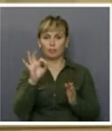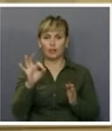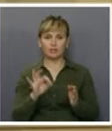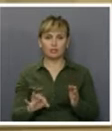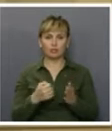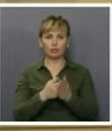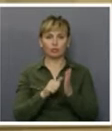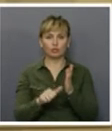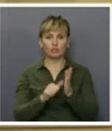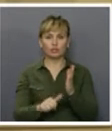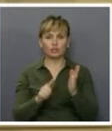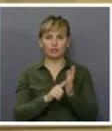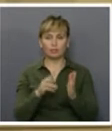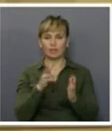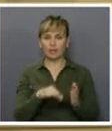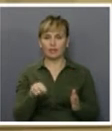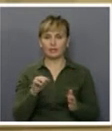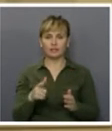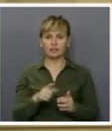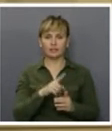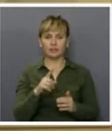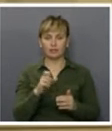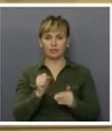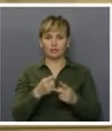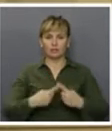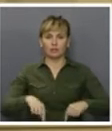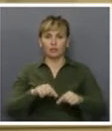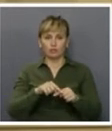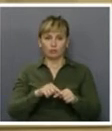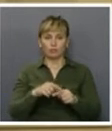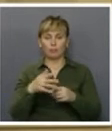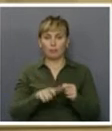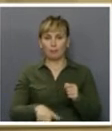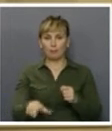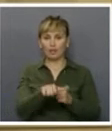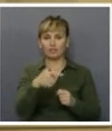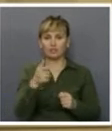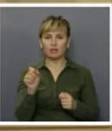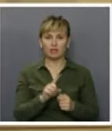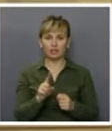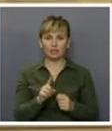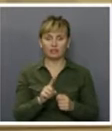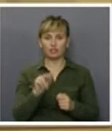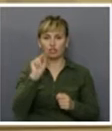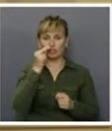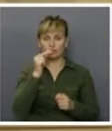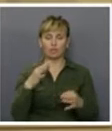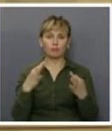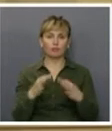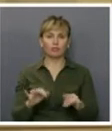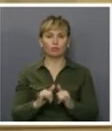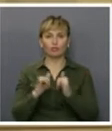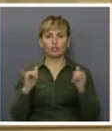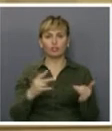86,4% до 67 миллиардов тенге. Запуск участка Бейнеу-Базой магистрального газопровода Бейнеу-Базой-Шымкент позволил